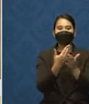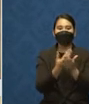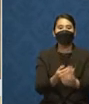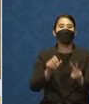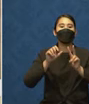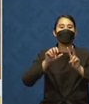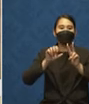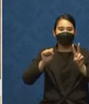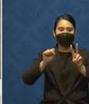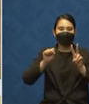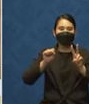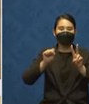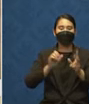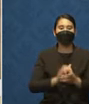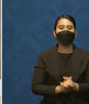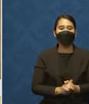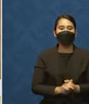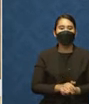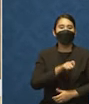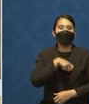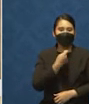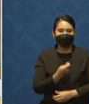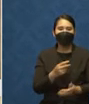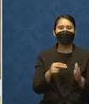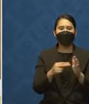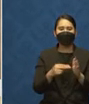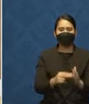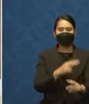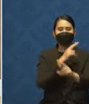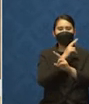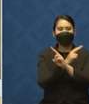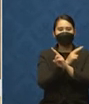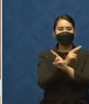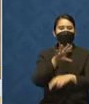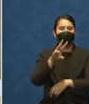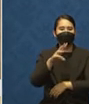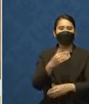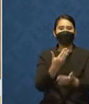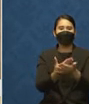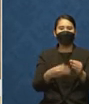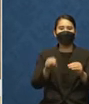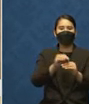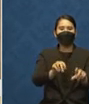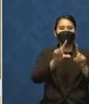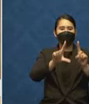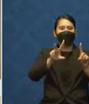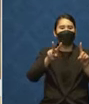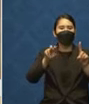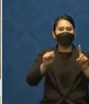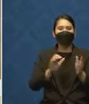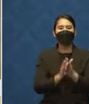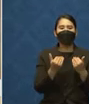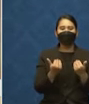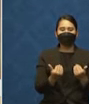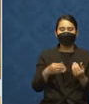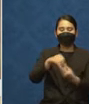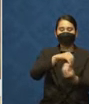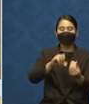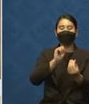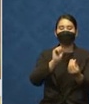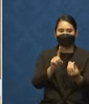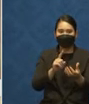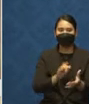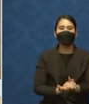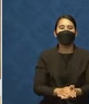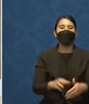200,000 บาทครับท่านประธานครับแพงขึ้นถึง6เท่าตัวตรงนี้เนี่ยในสถานการณ์นะครับวิกฤตเศรษฐกิจนะครับวิก